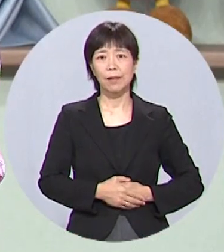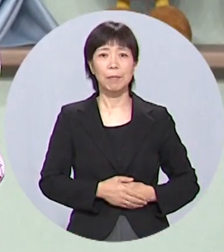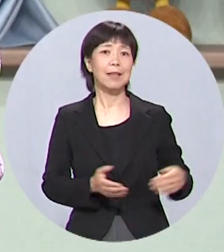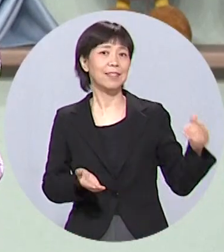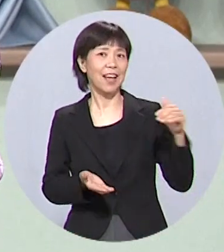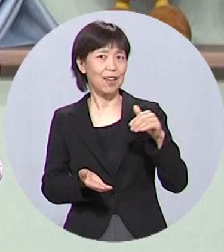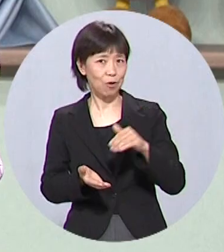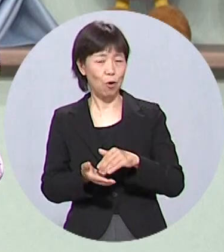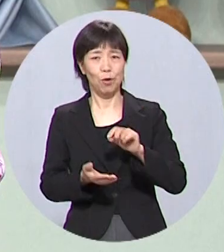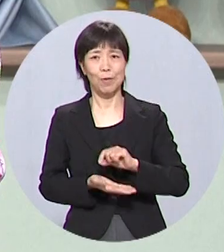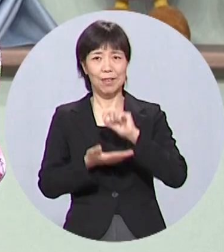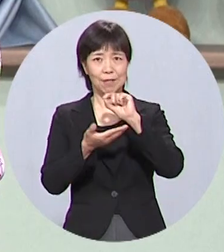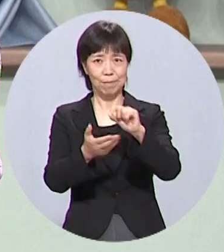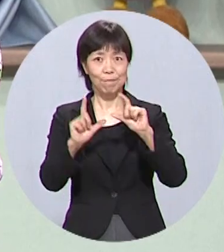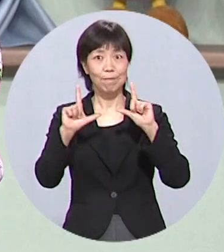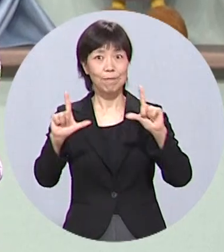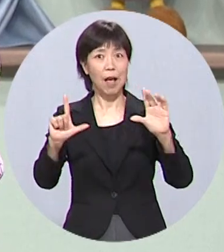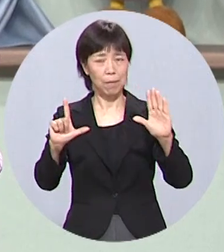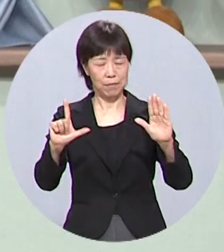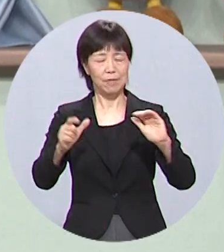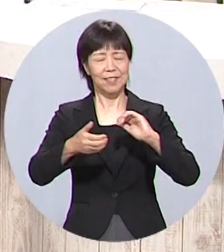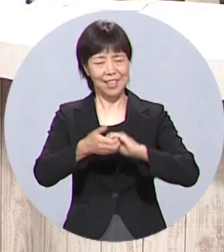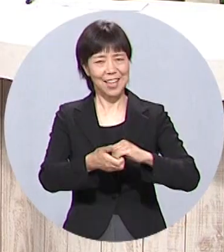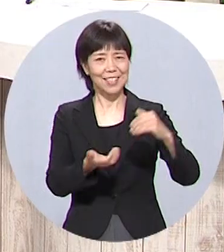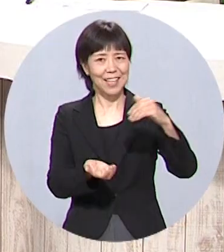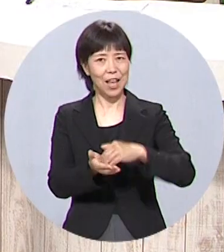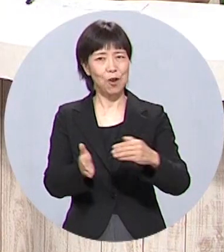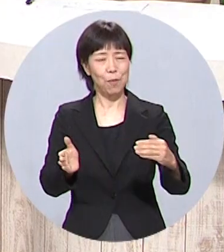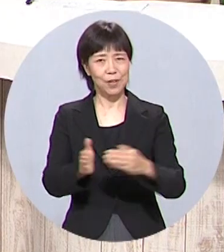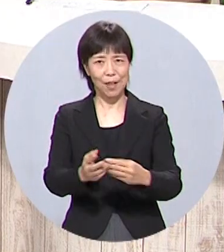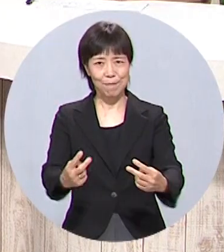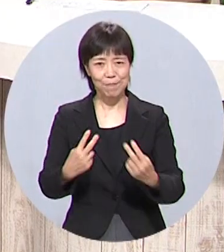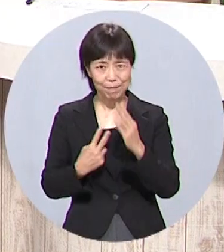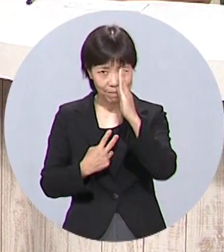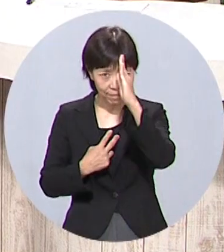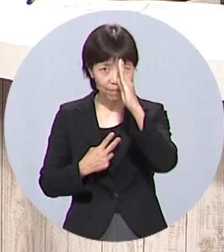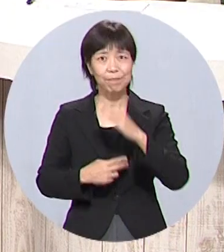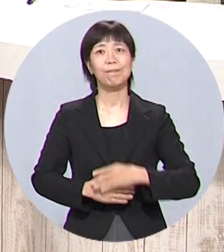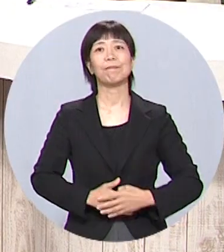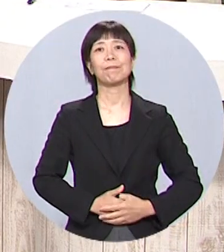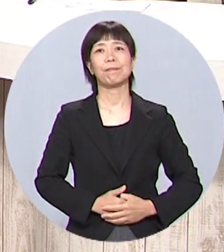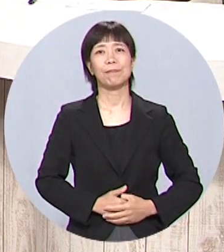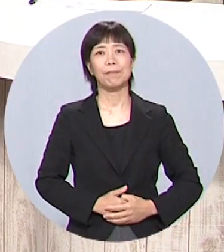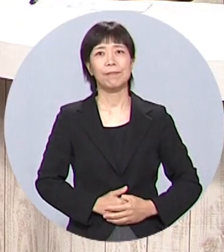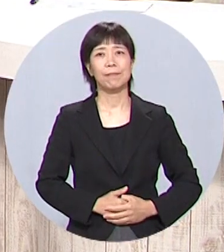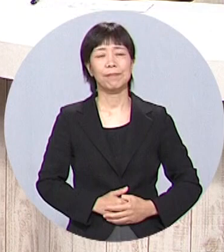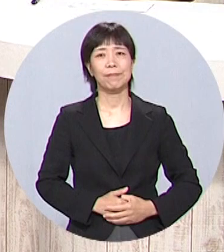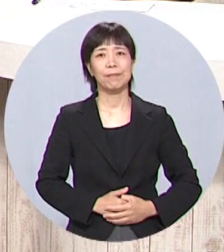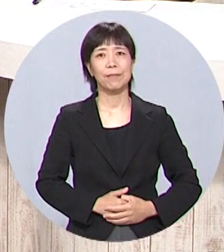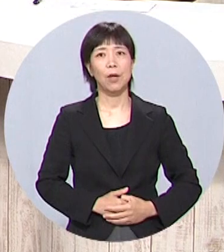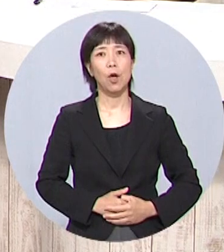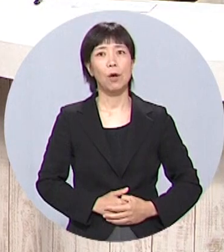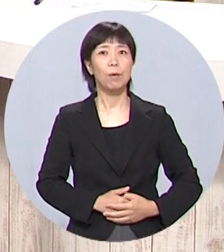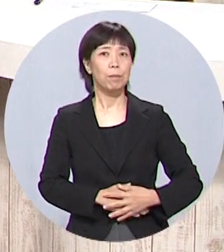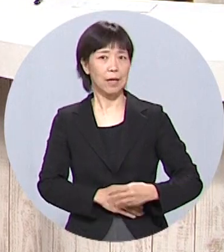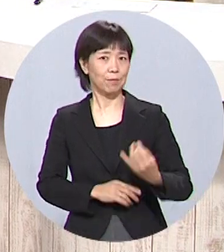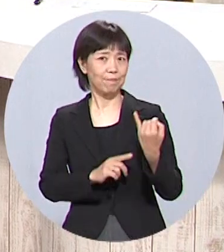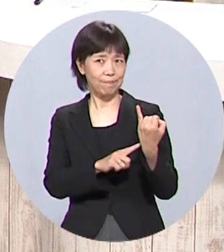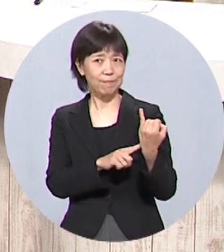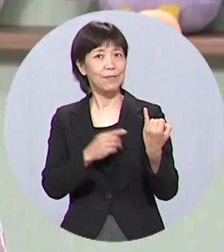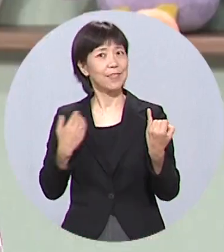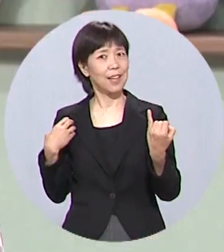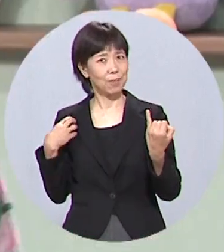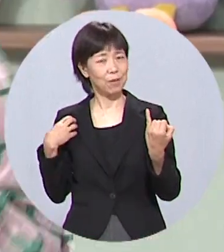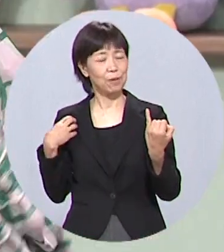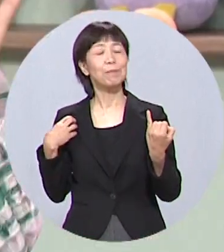後半には素敵なプレゼントのお知らせもあります。ぜひ最後まで 見てください。 さあ最初のコーナーはアンゴラちゃ